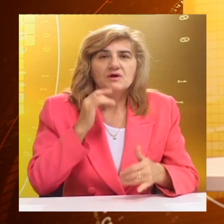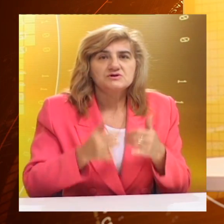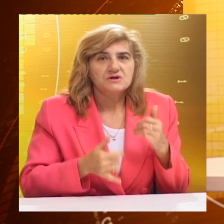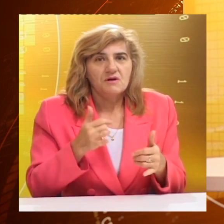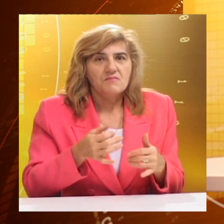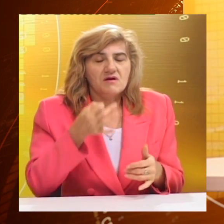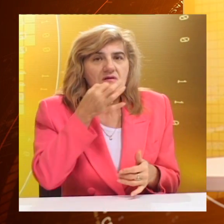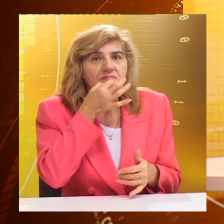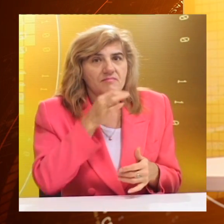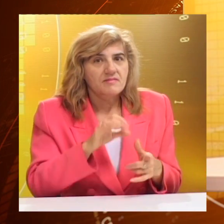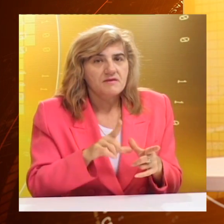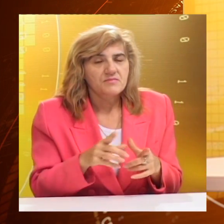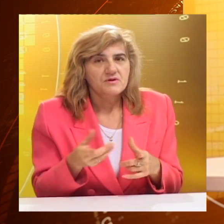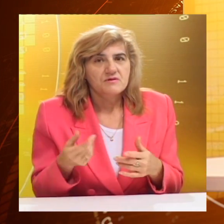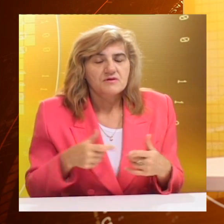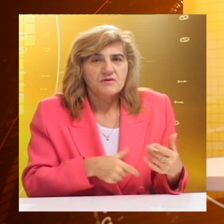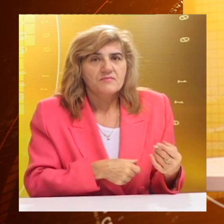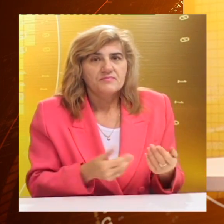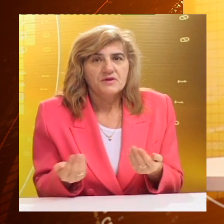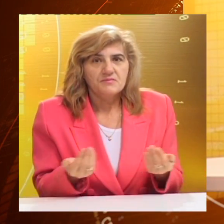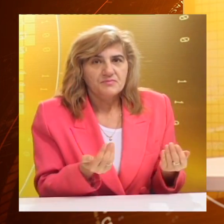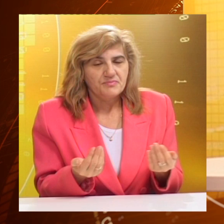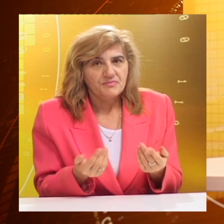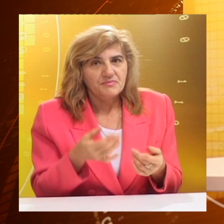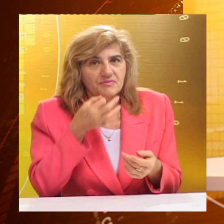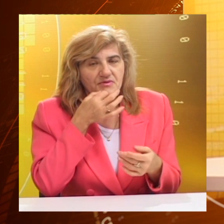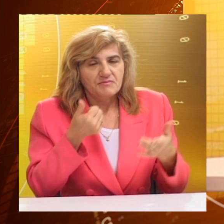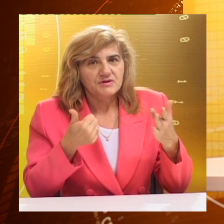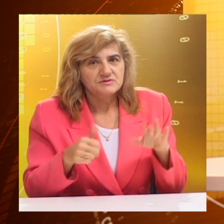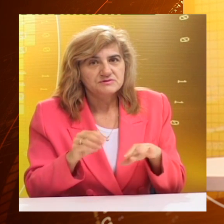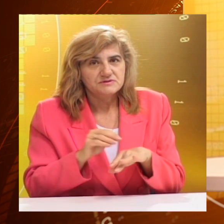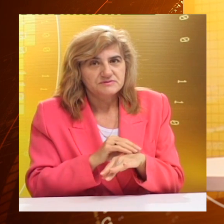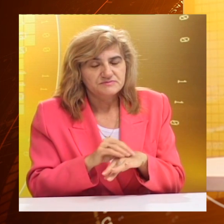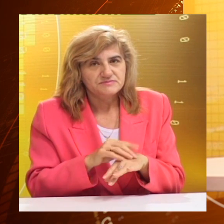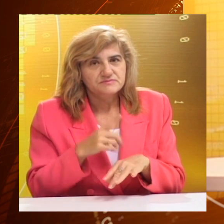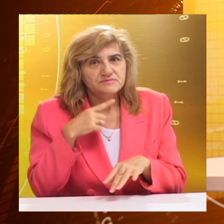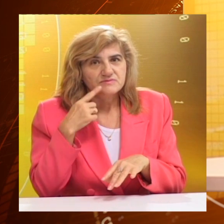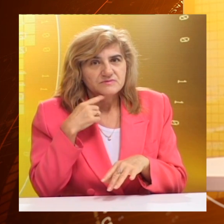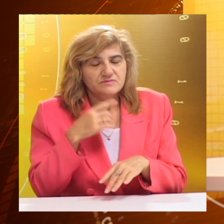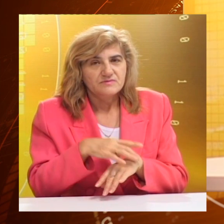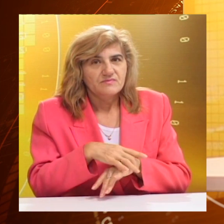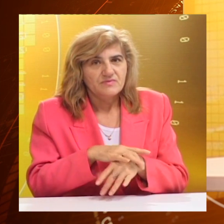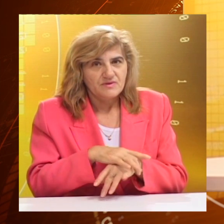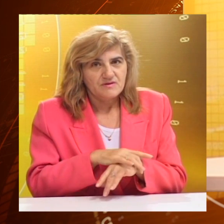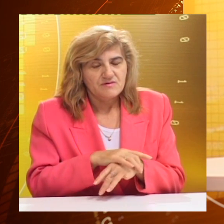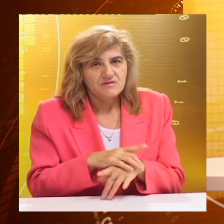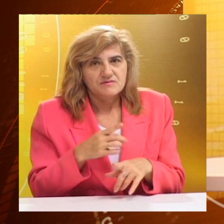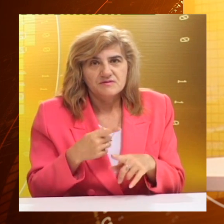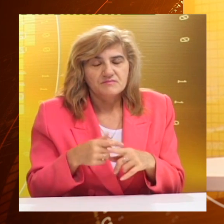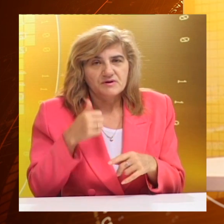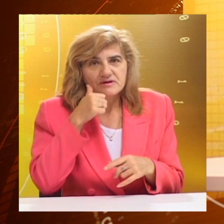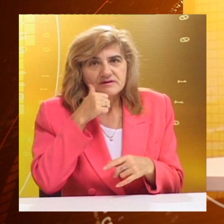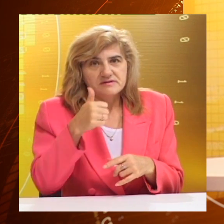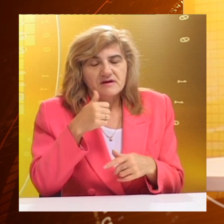Majčino mleko je najbolja hrana za novorođenčad, a isključivo dojenje u prvih 6 mjeseci predstavlja zlatni standard, poručuju lekari povodom